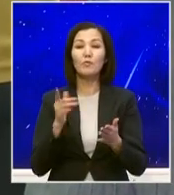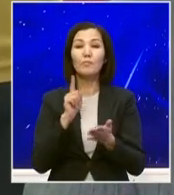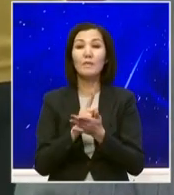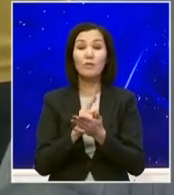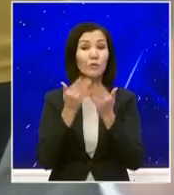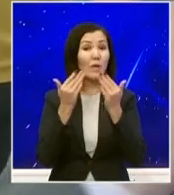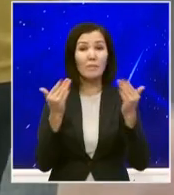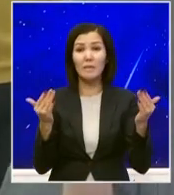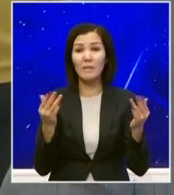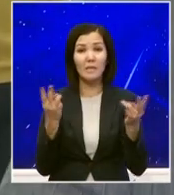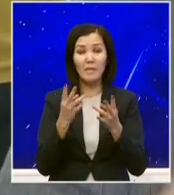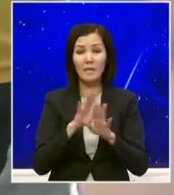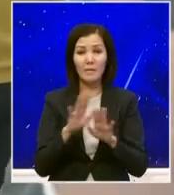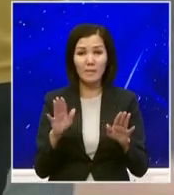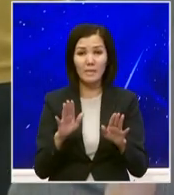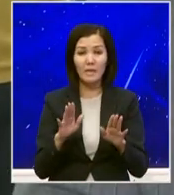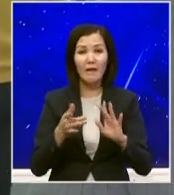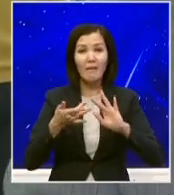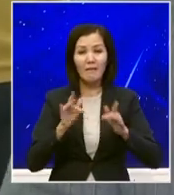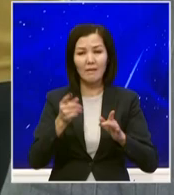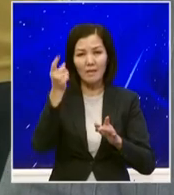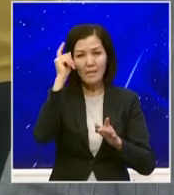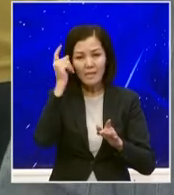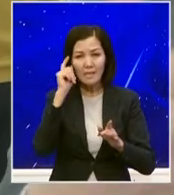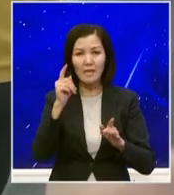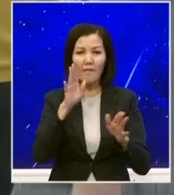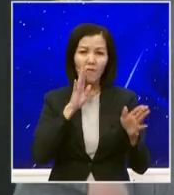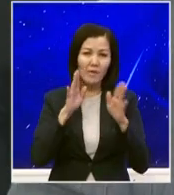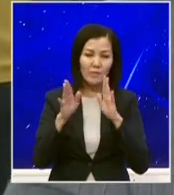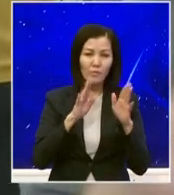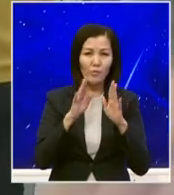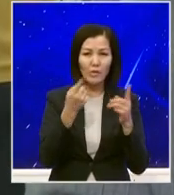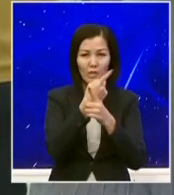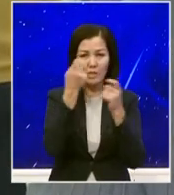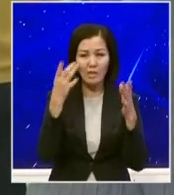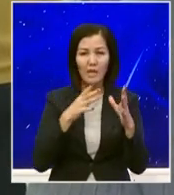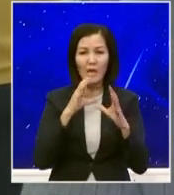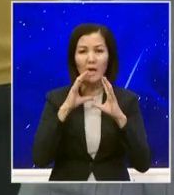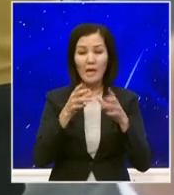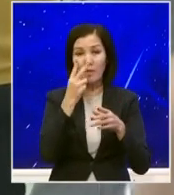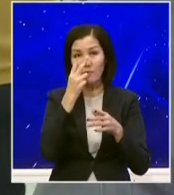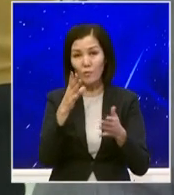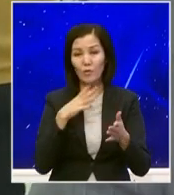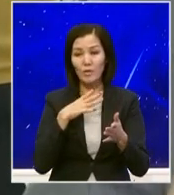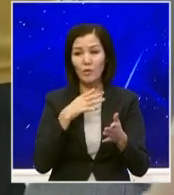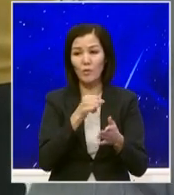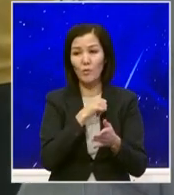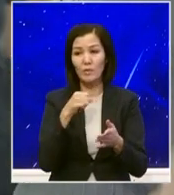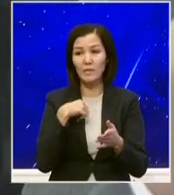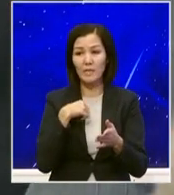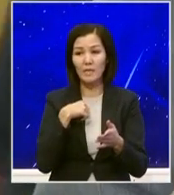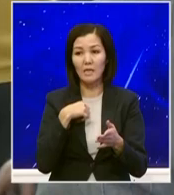керек емес. Бүгін тек мынау интернет арқылы әлеуметтік желіге жарияласаң, оны бүкіл әлем көріп отырады және бағасын беріп, сол